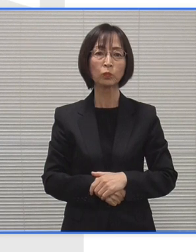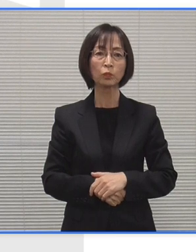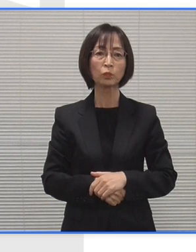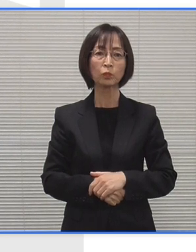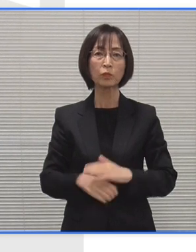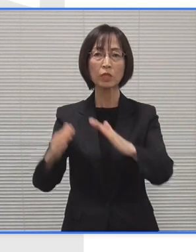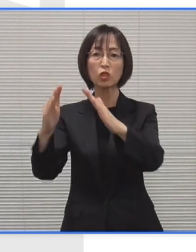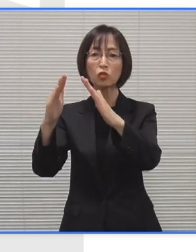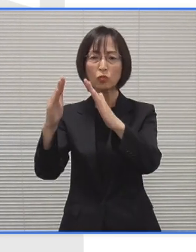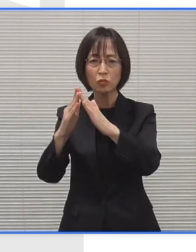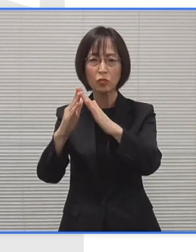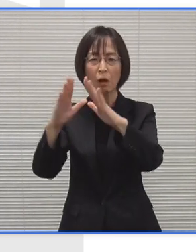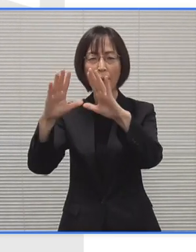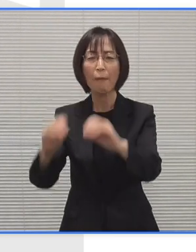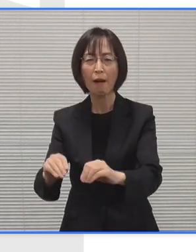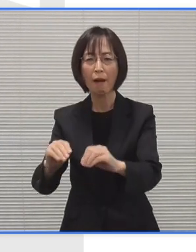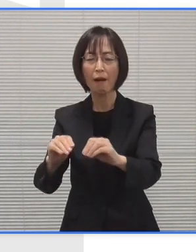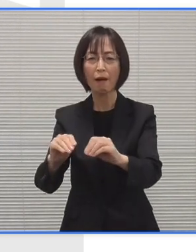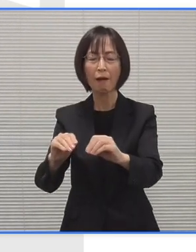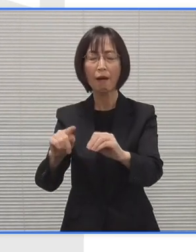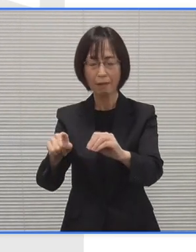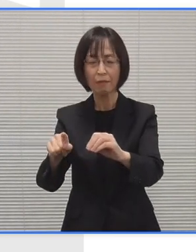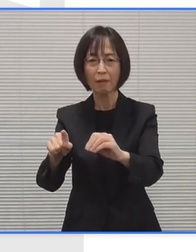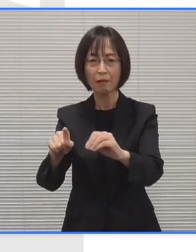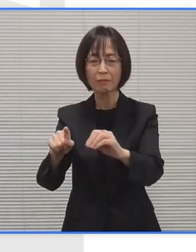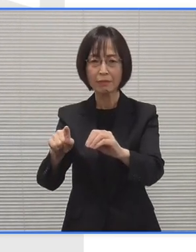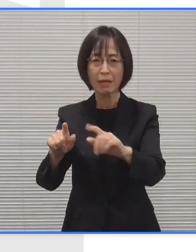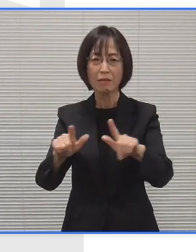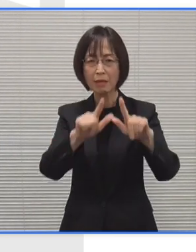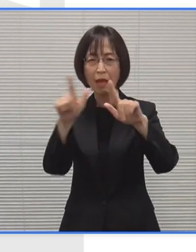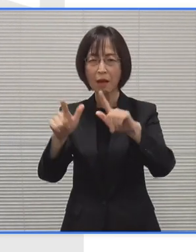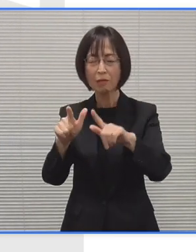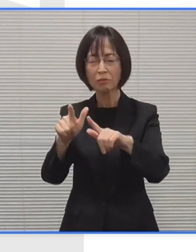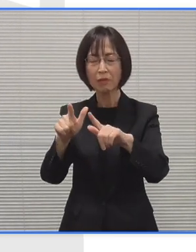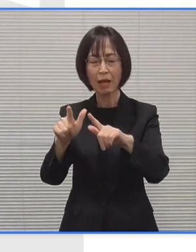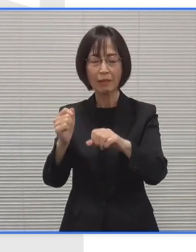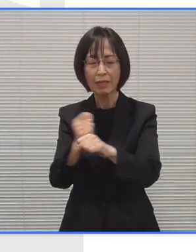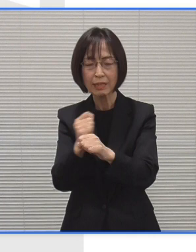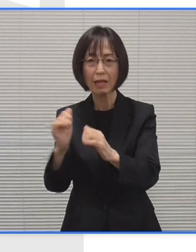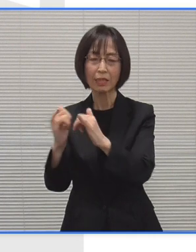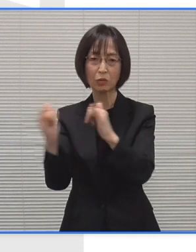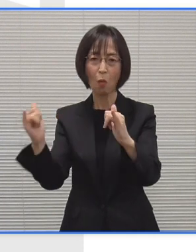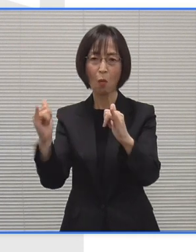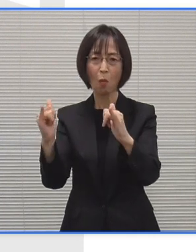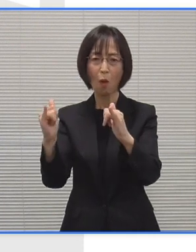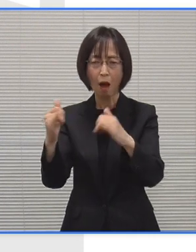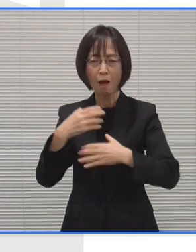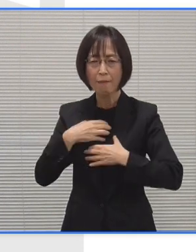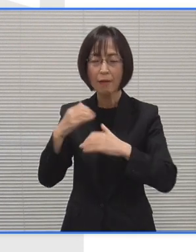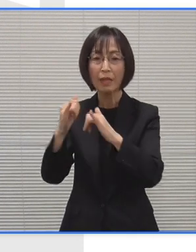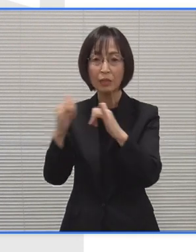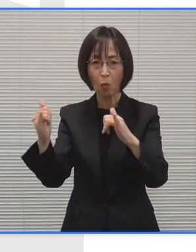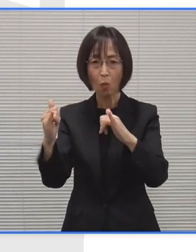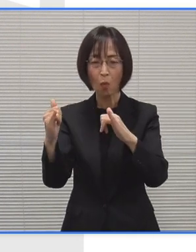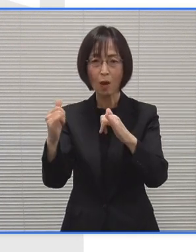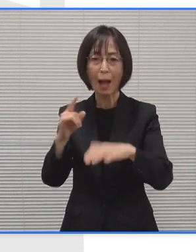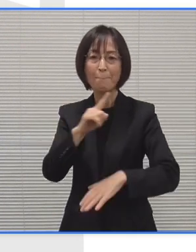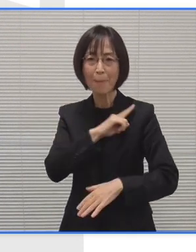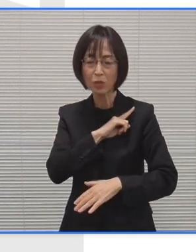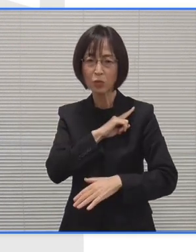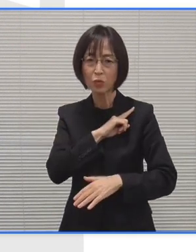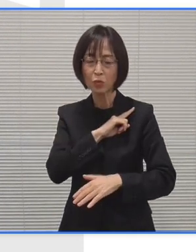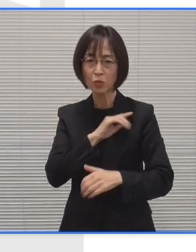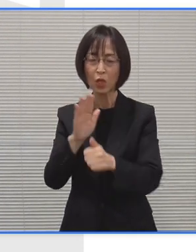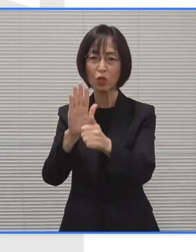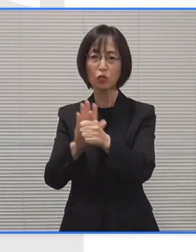住宅の喪失や倒壊などによって生活の場が失われた方、また失う恐れのある方がまず救援センターに